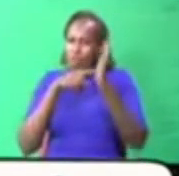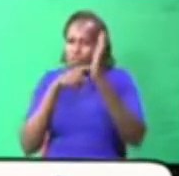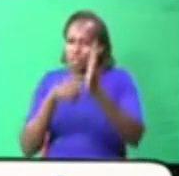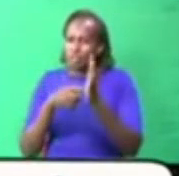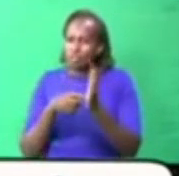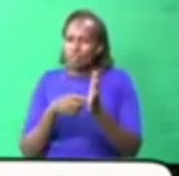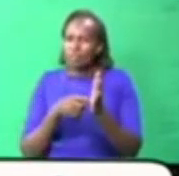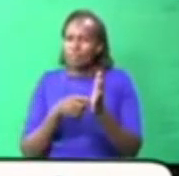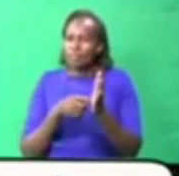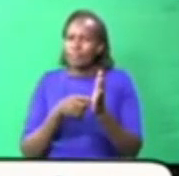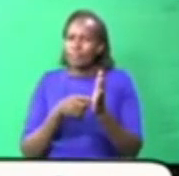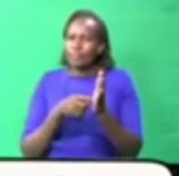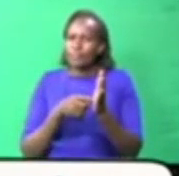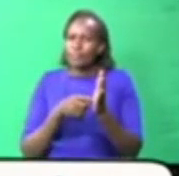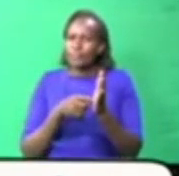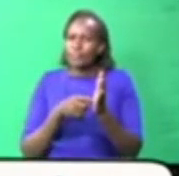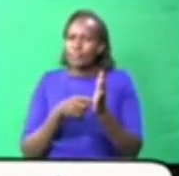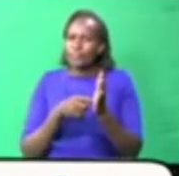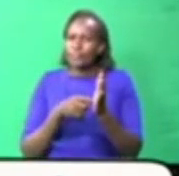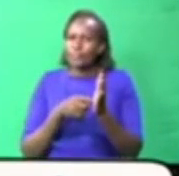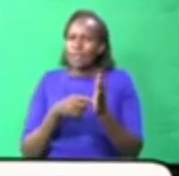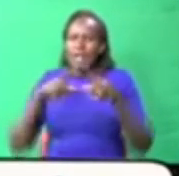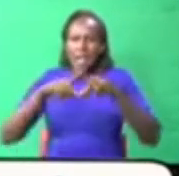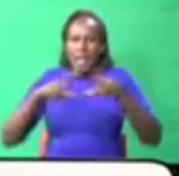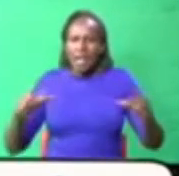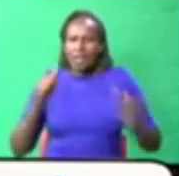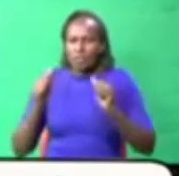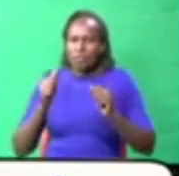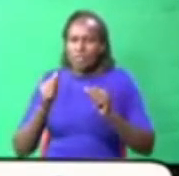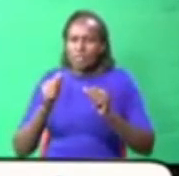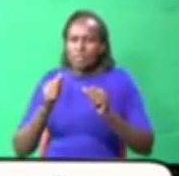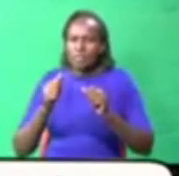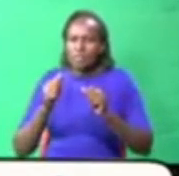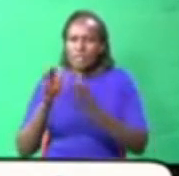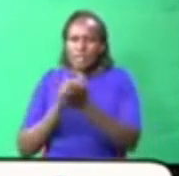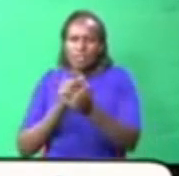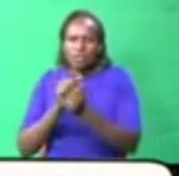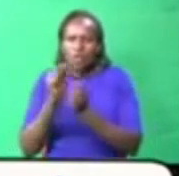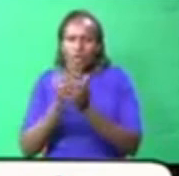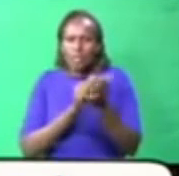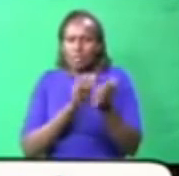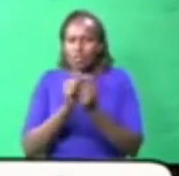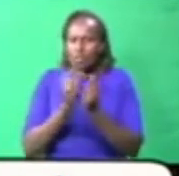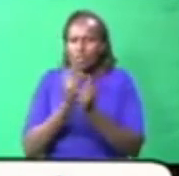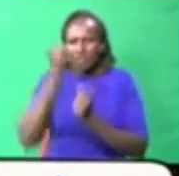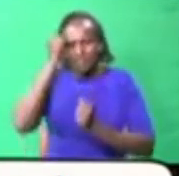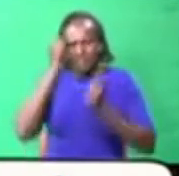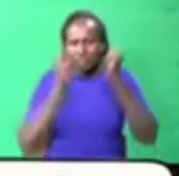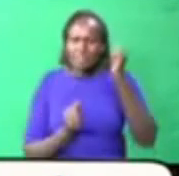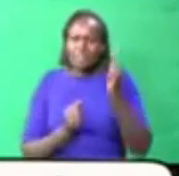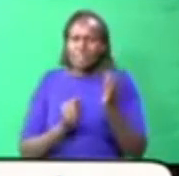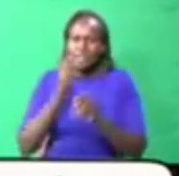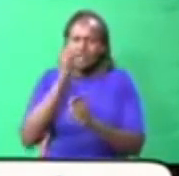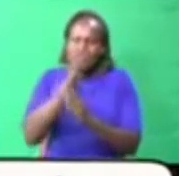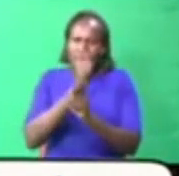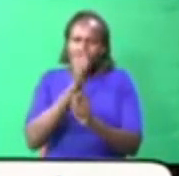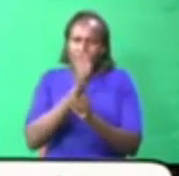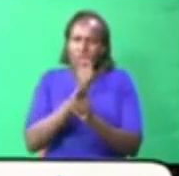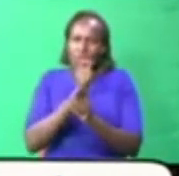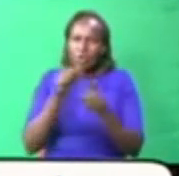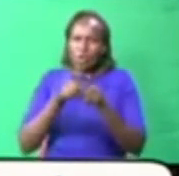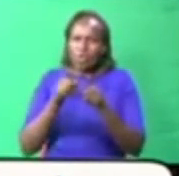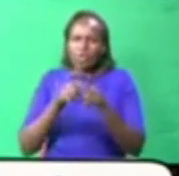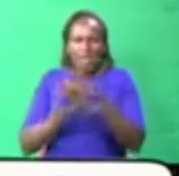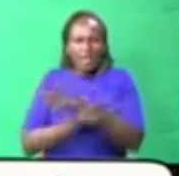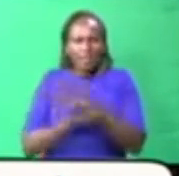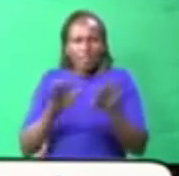devastation, ule muji ulivyobombolewa na jeshi la Kibabiloni. The temple ilikuwa imebombolewa, kila kitu